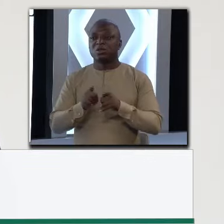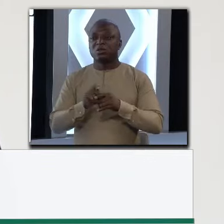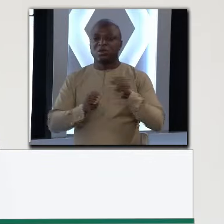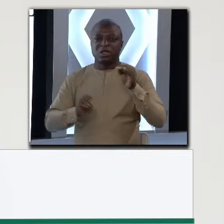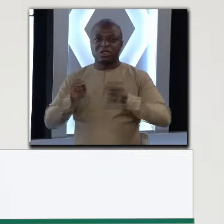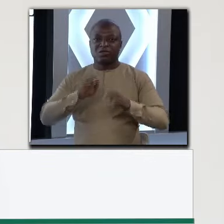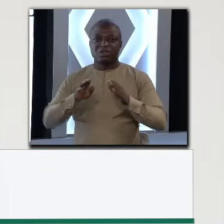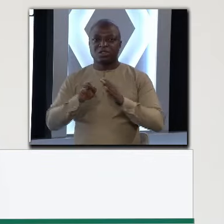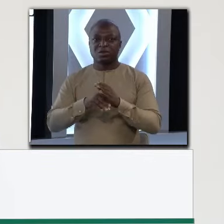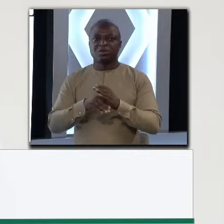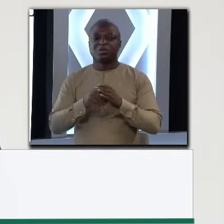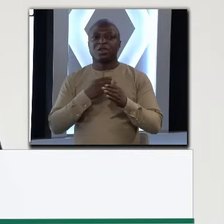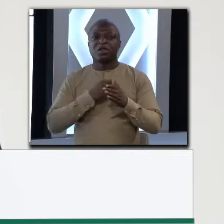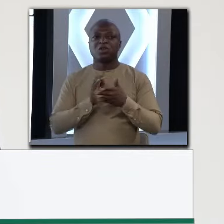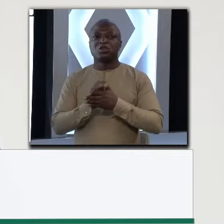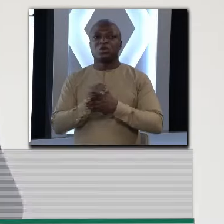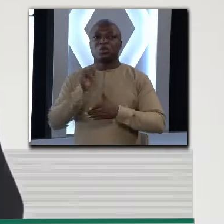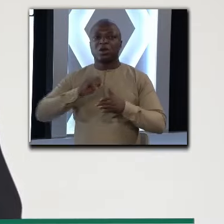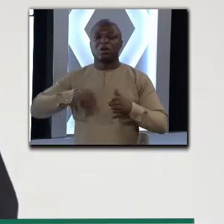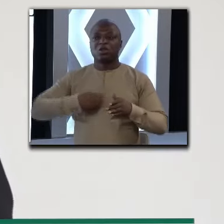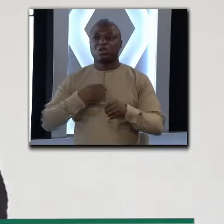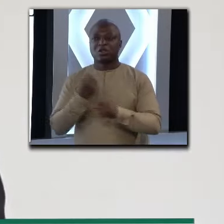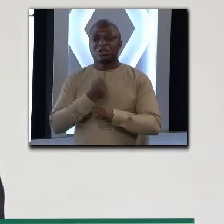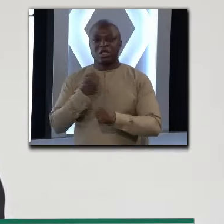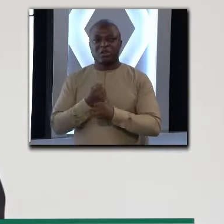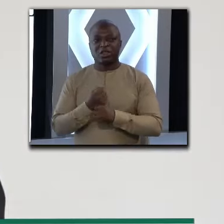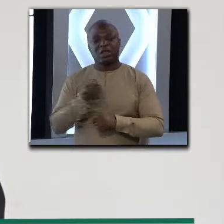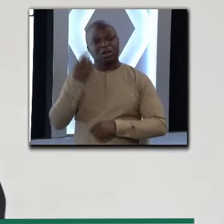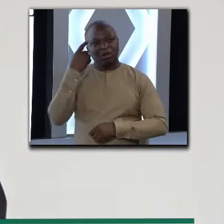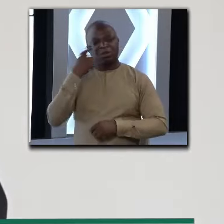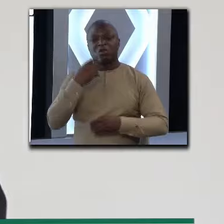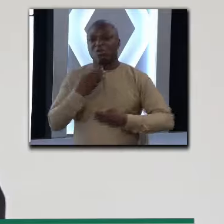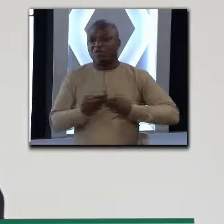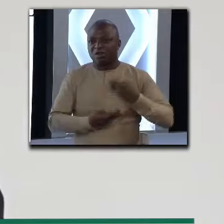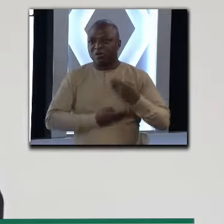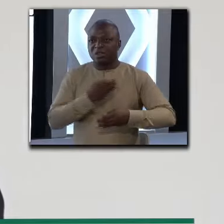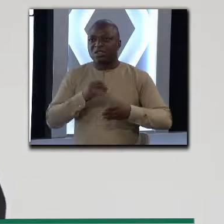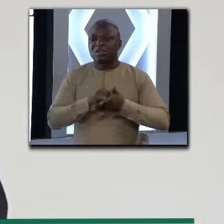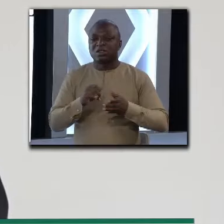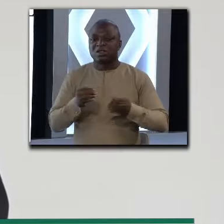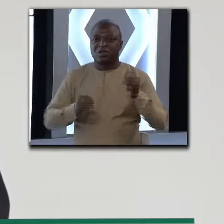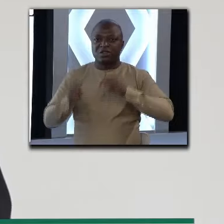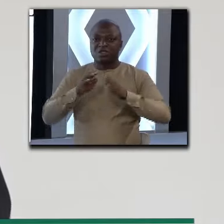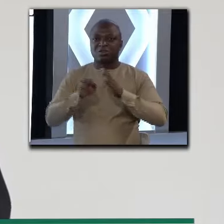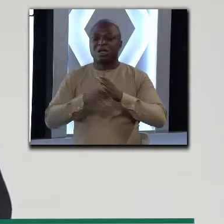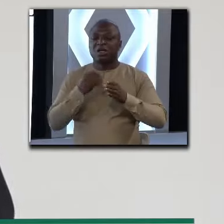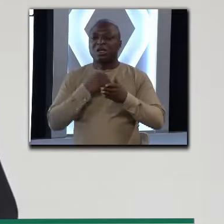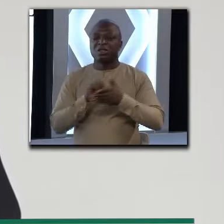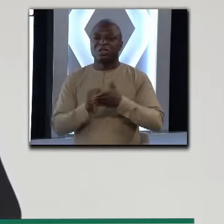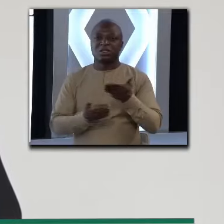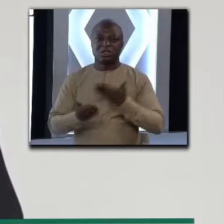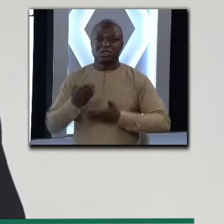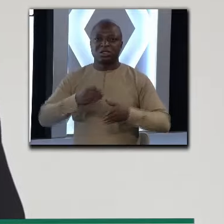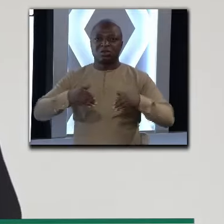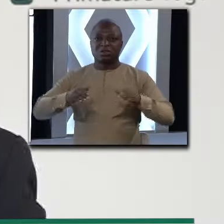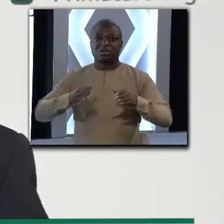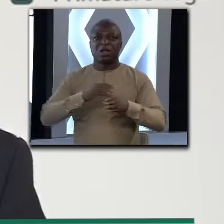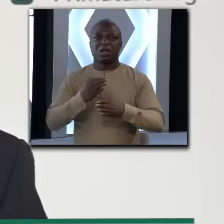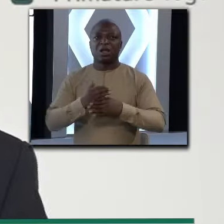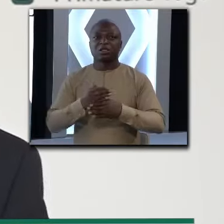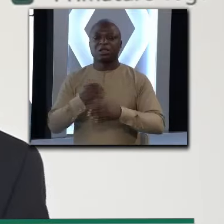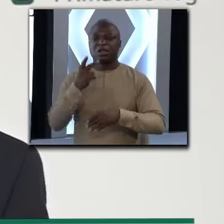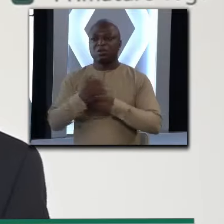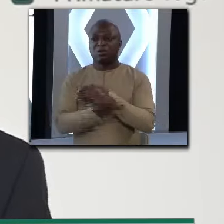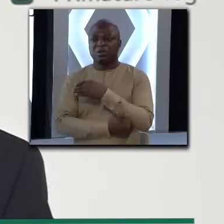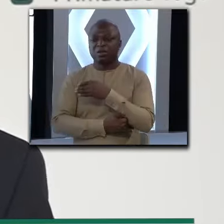investissements. Et je crois qu'on doit travailler pour favoriser ces investissements et les échanges commerciaux entre les deux. On a